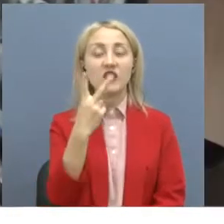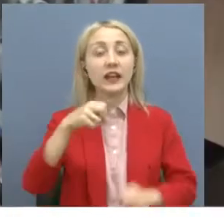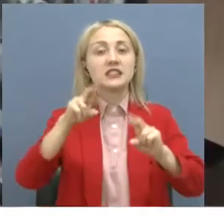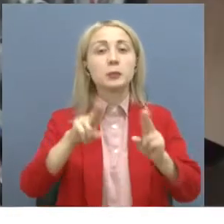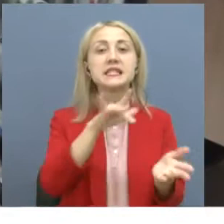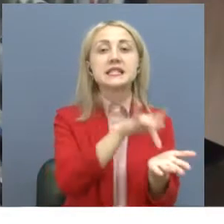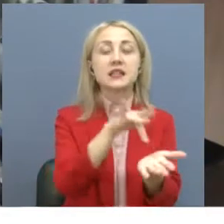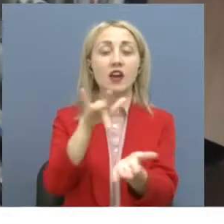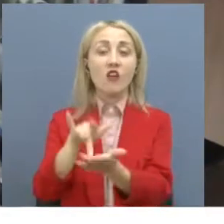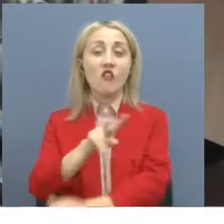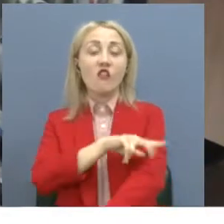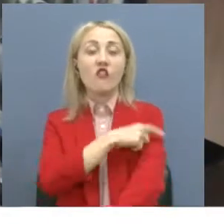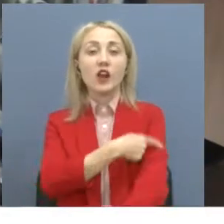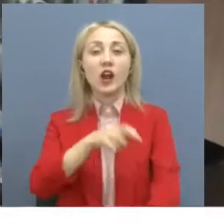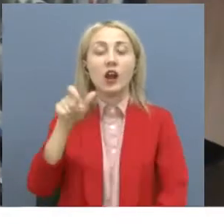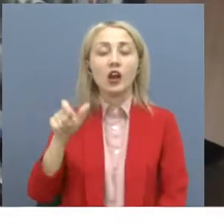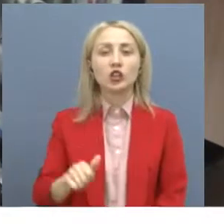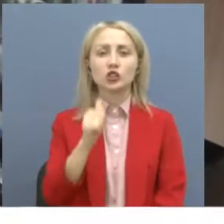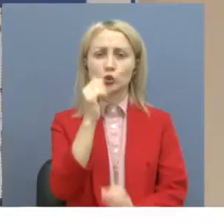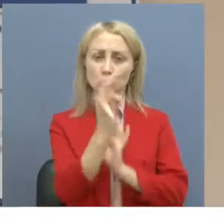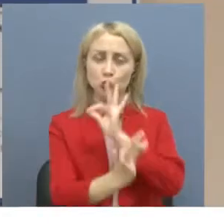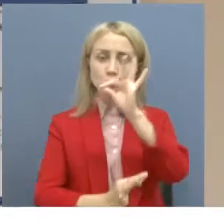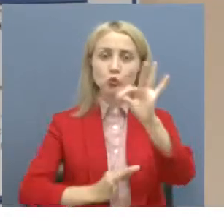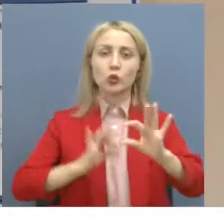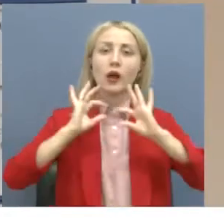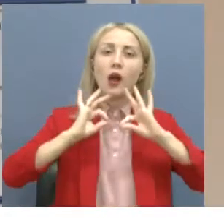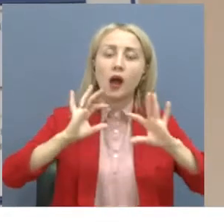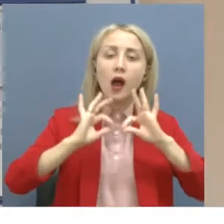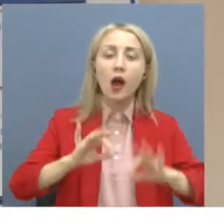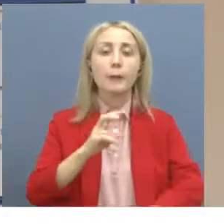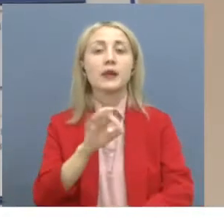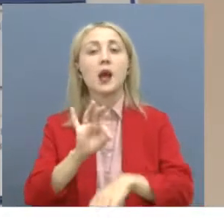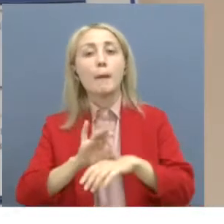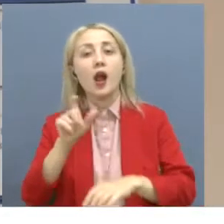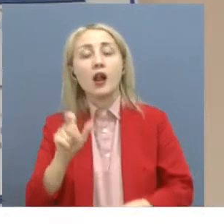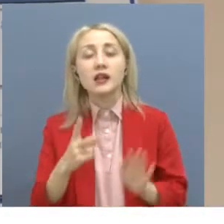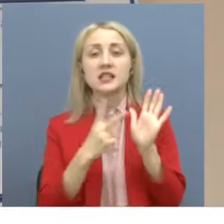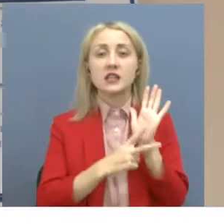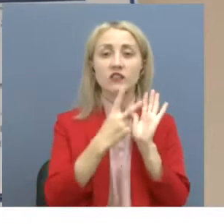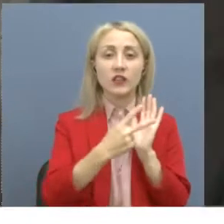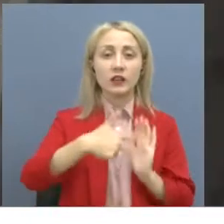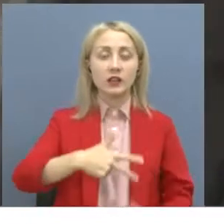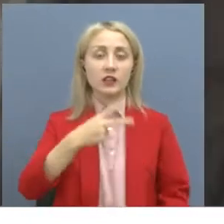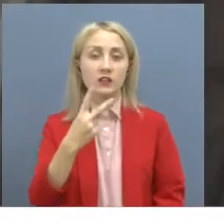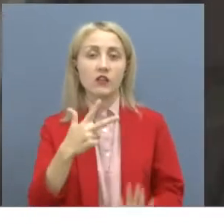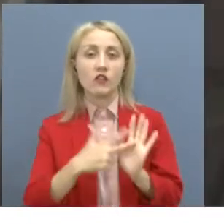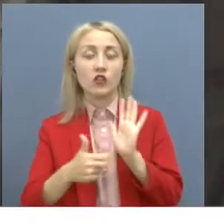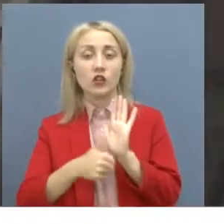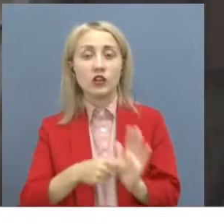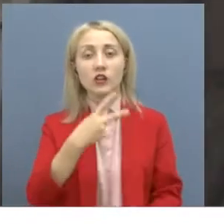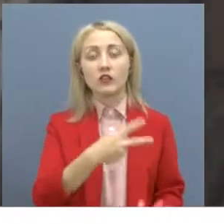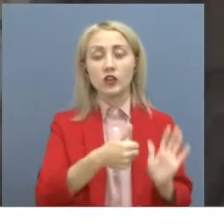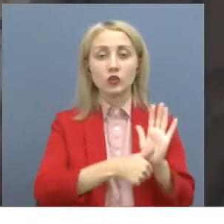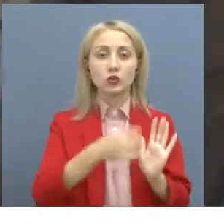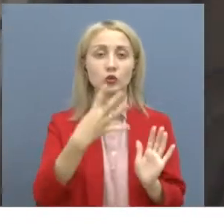шақыртуларға кешігу байқалуда. Қала ауруханаларында орын болмағандықтан науқастар Зеренді, Бурабай, Чаглинка елді мекендеріндегі провизорлық мекемелерге